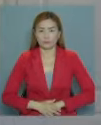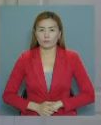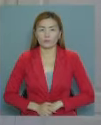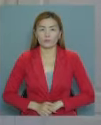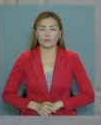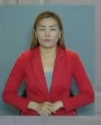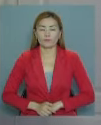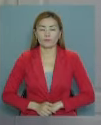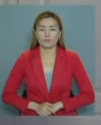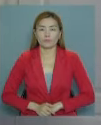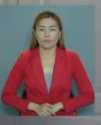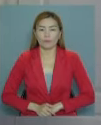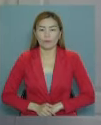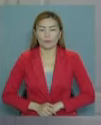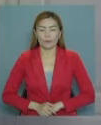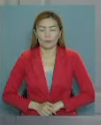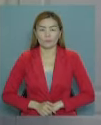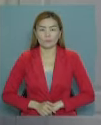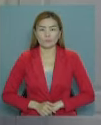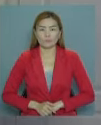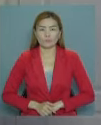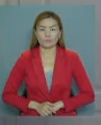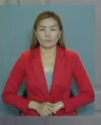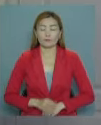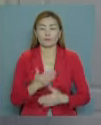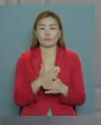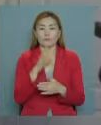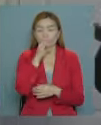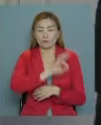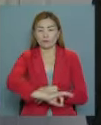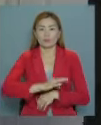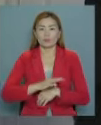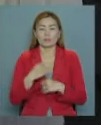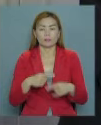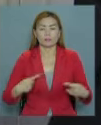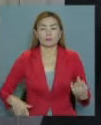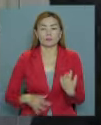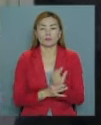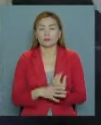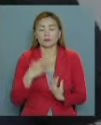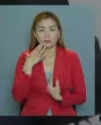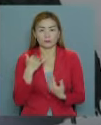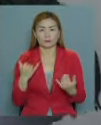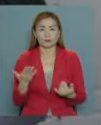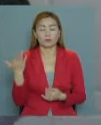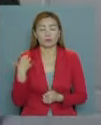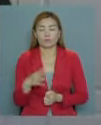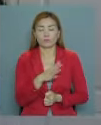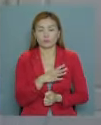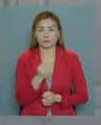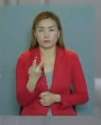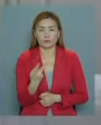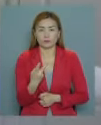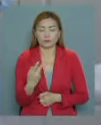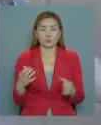последних лет на постоянной основе оказывается спонсорская помощь в сфере здравоохранения. Несколько лет назад был приобретен 12